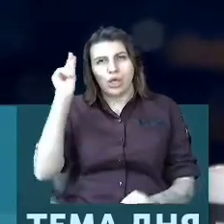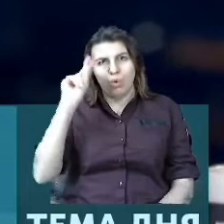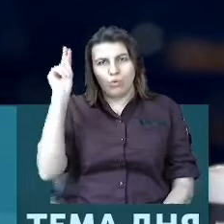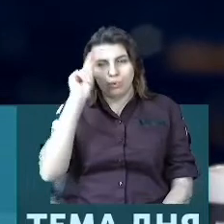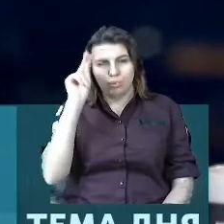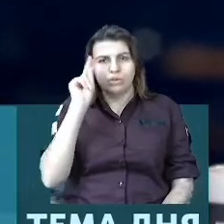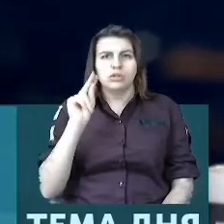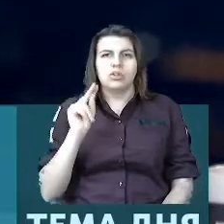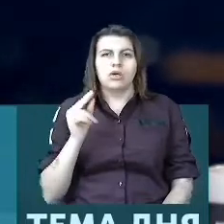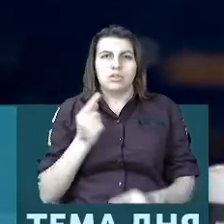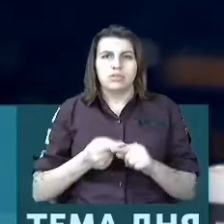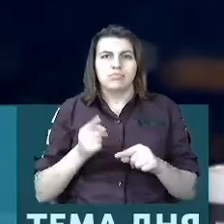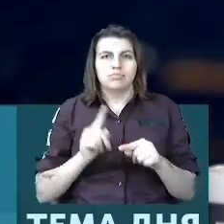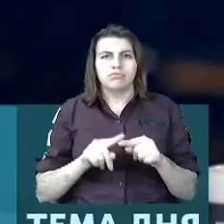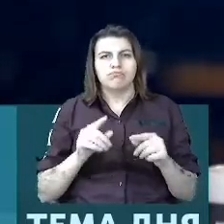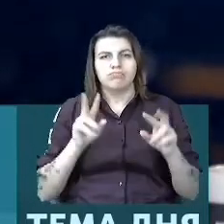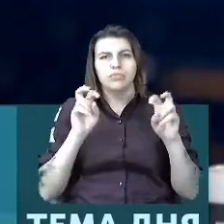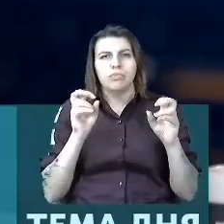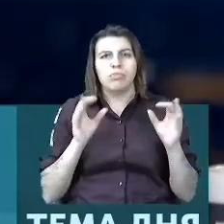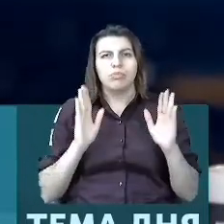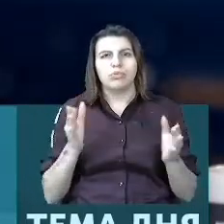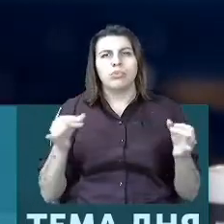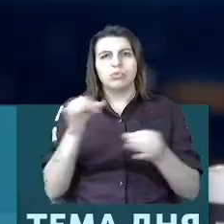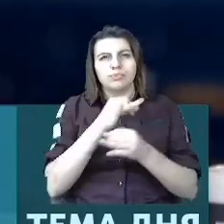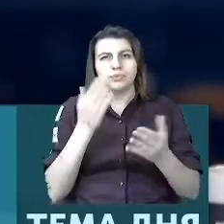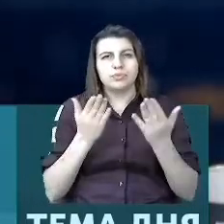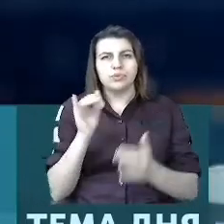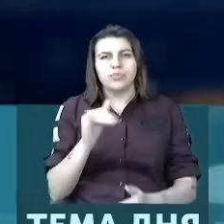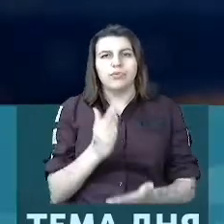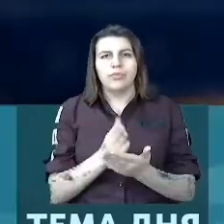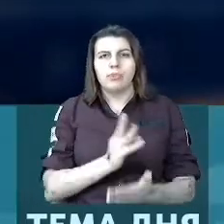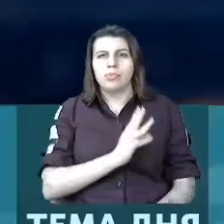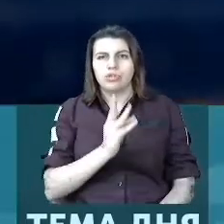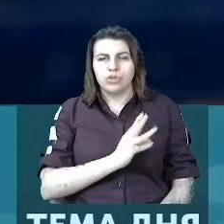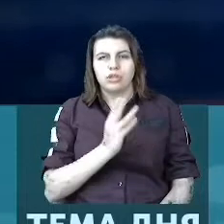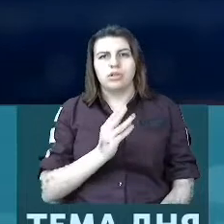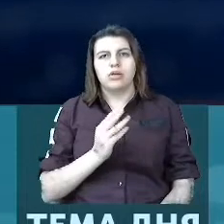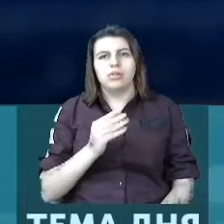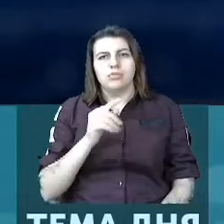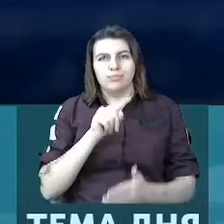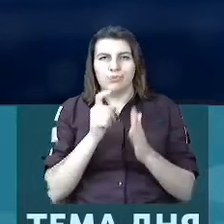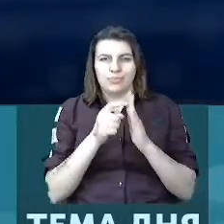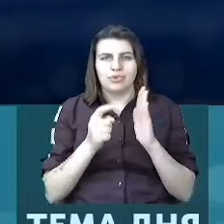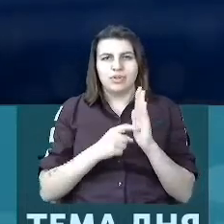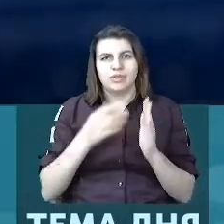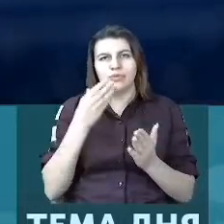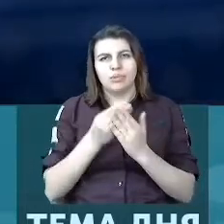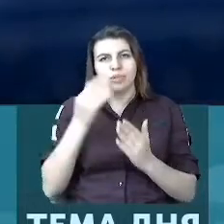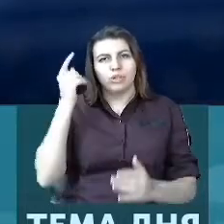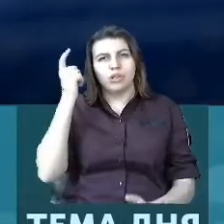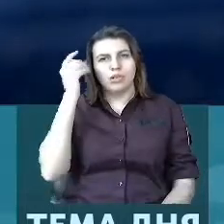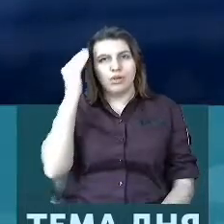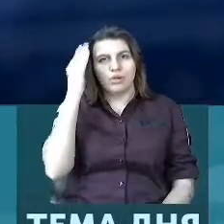тему. Якщо у вас є бажання поділитися своїми думками, телефонуйте до нас у студію 050 210 08 98, номер